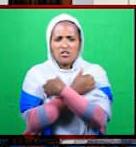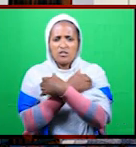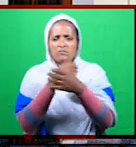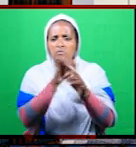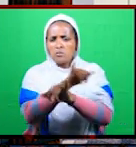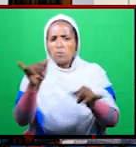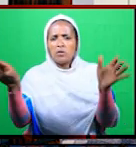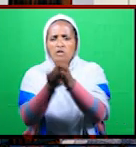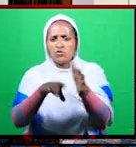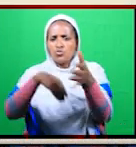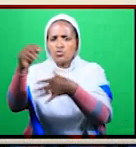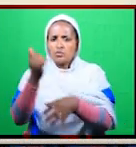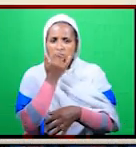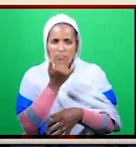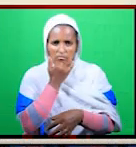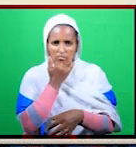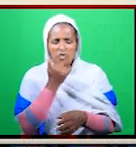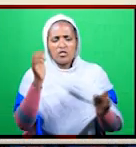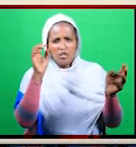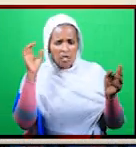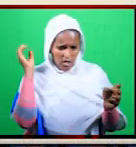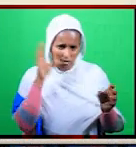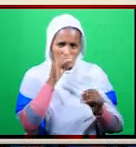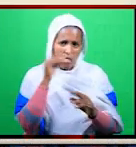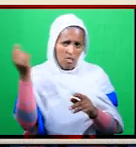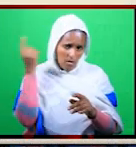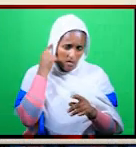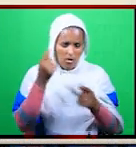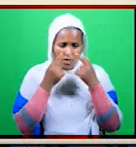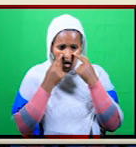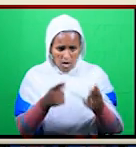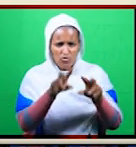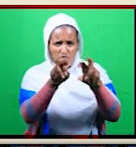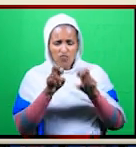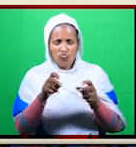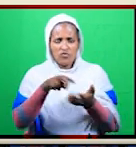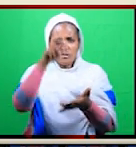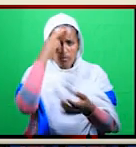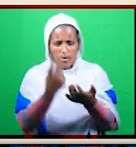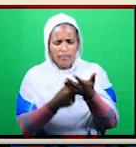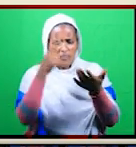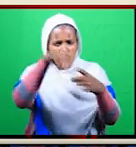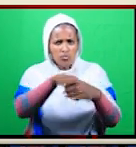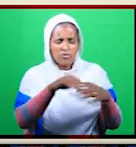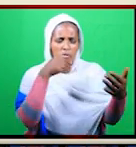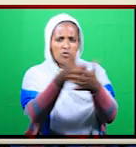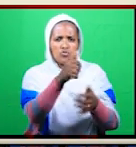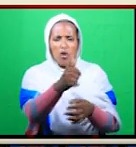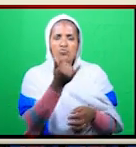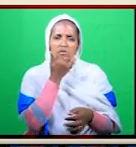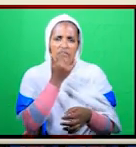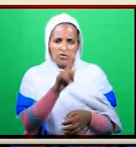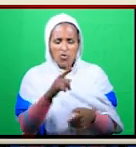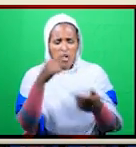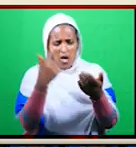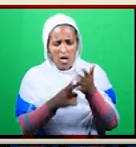እንስሳት ከሕግ ውጭ ሆኖ ልጅን መተካት። ከችግሩ የተነሳ ከሰማችው ወሬም የተነሳ ካየችውም ክፋት የተነሳ እዚህ ውስጥ መድረሷ